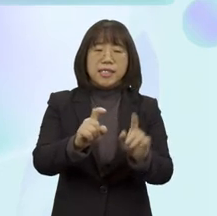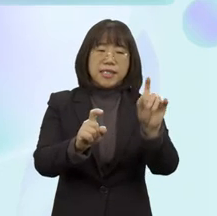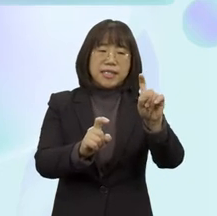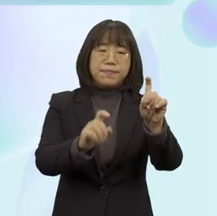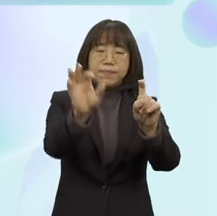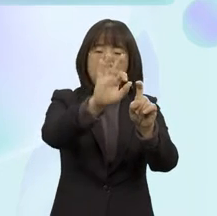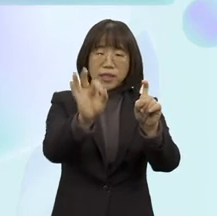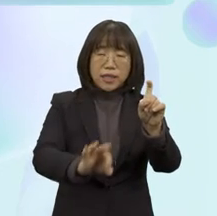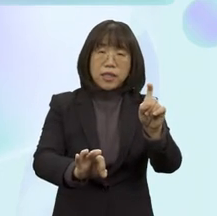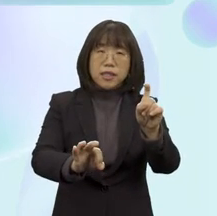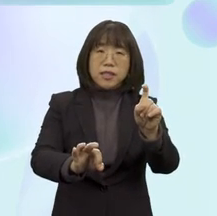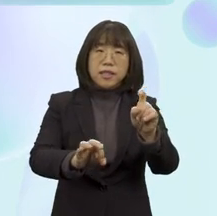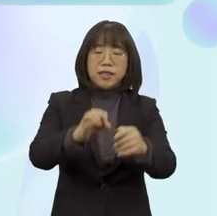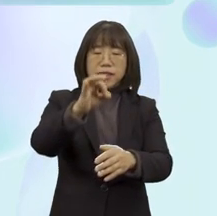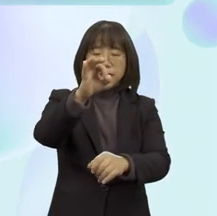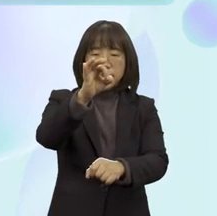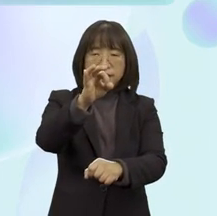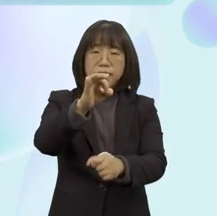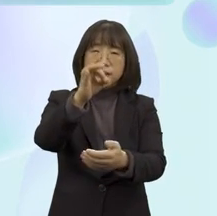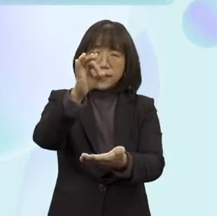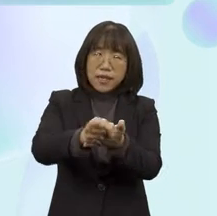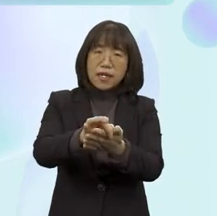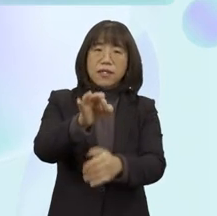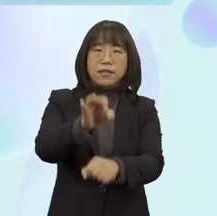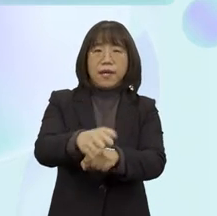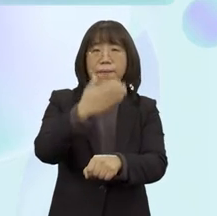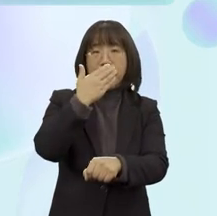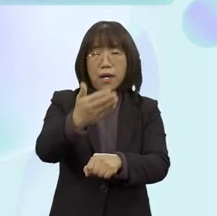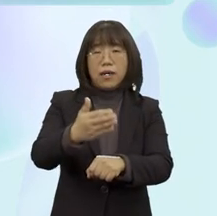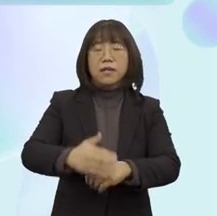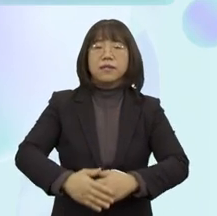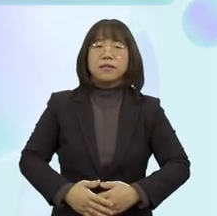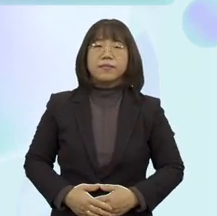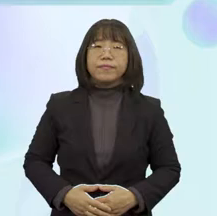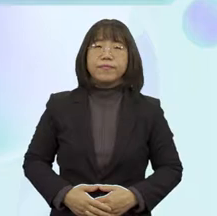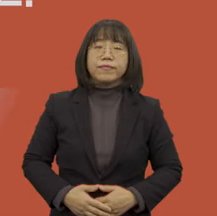추가로 10% 이상의 할인 혜택도 더해줍니다